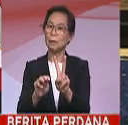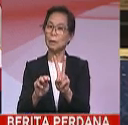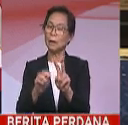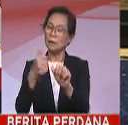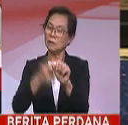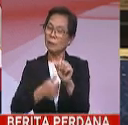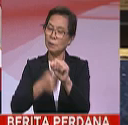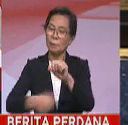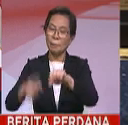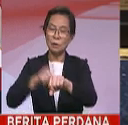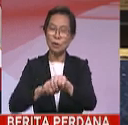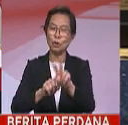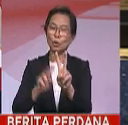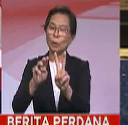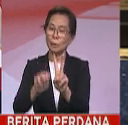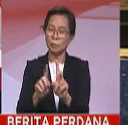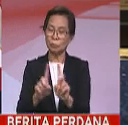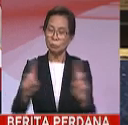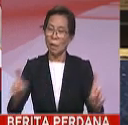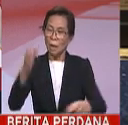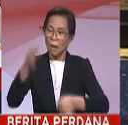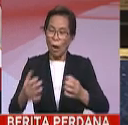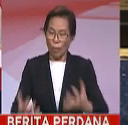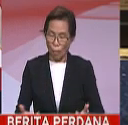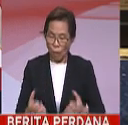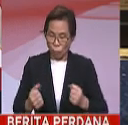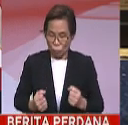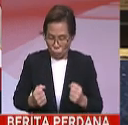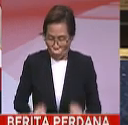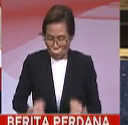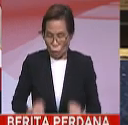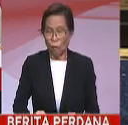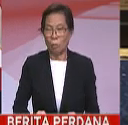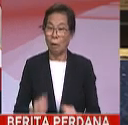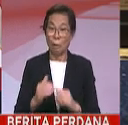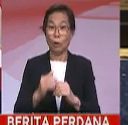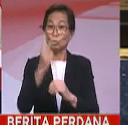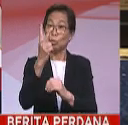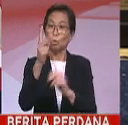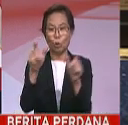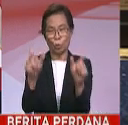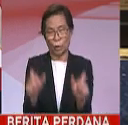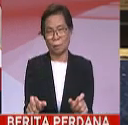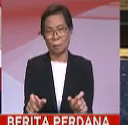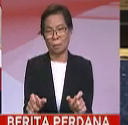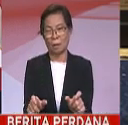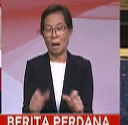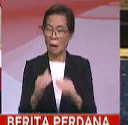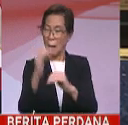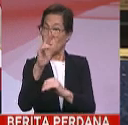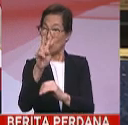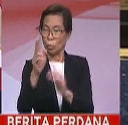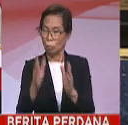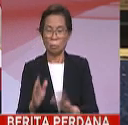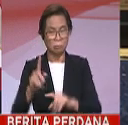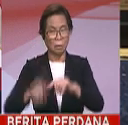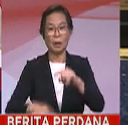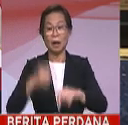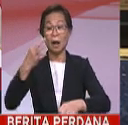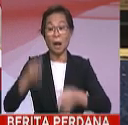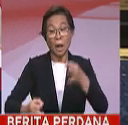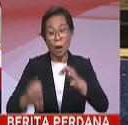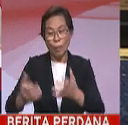masa. Kalau hendak berjoging, jangan lebih daripada 2 orang. Dan kalau berbasikal, janganlah